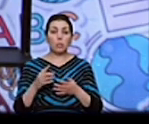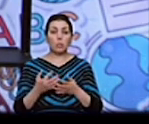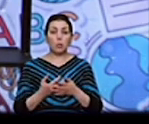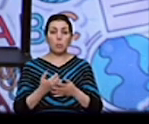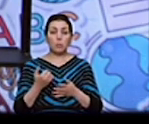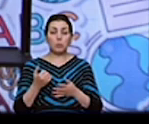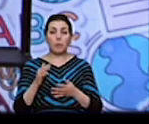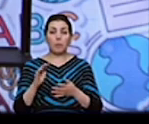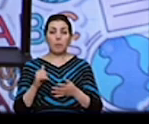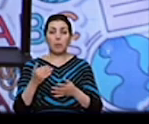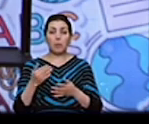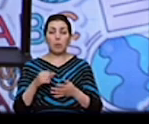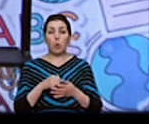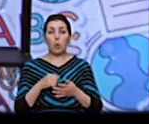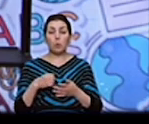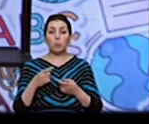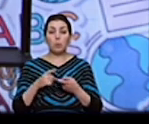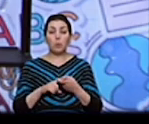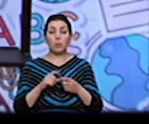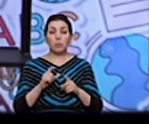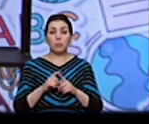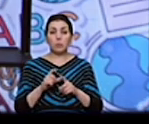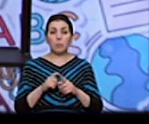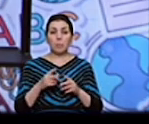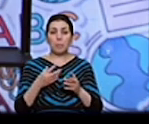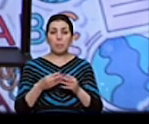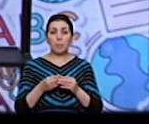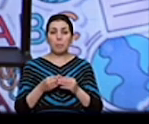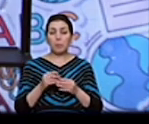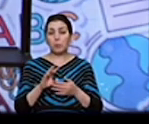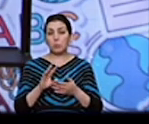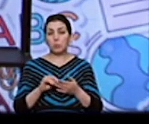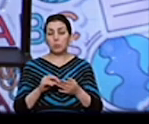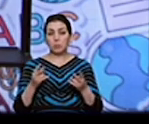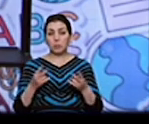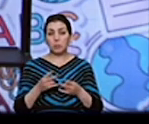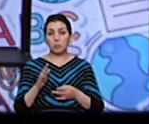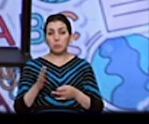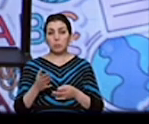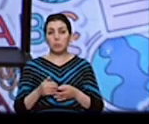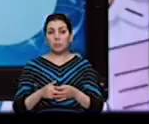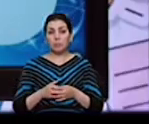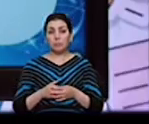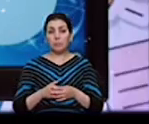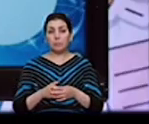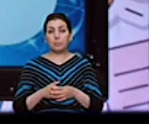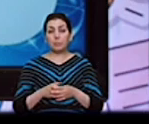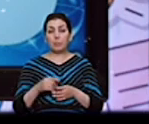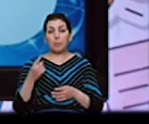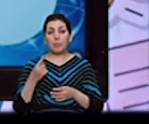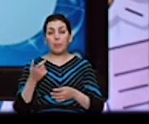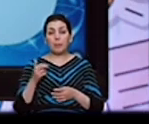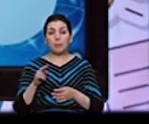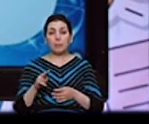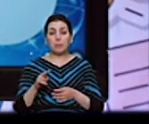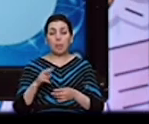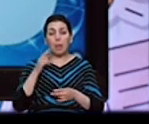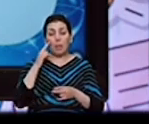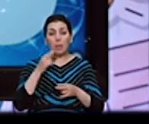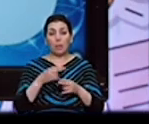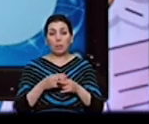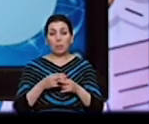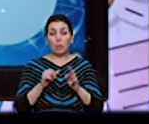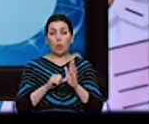topish va o'zi bog'langan so'z bilan birgalikda ko'chirishingiz kerak bo'ladi. Birinchi gap.